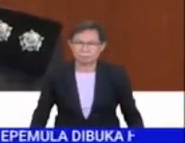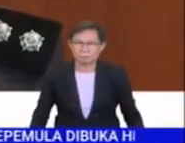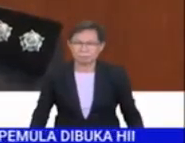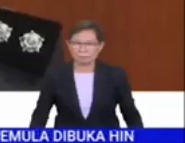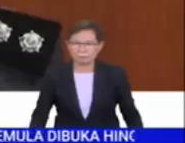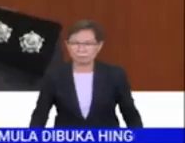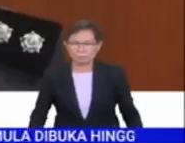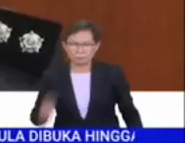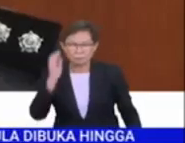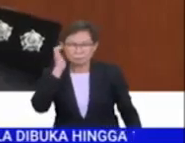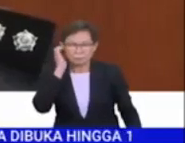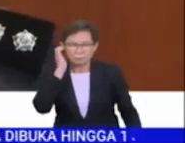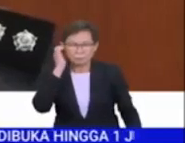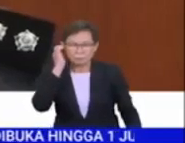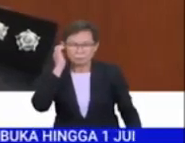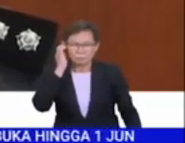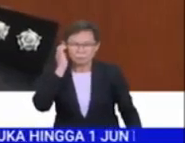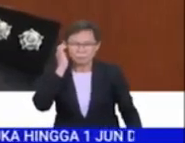rapasan-rapasan